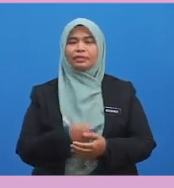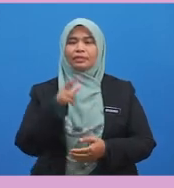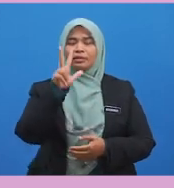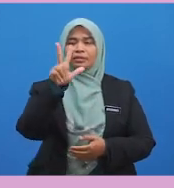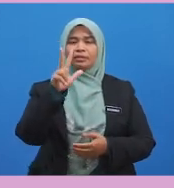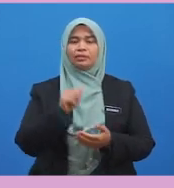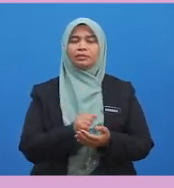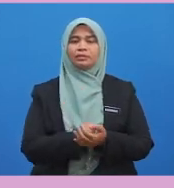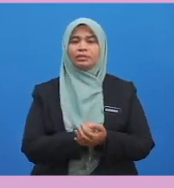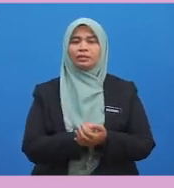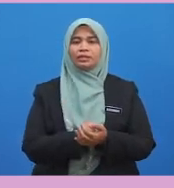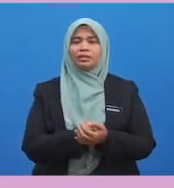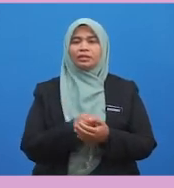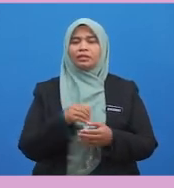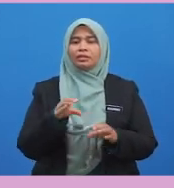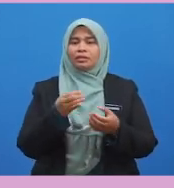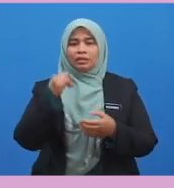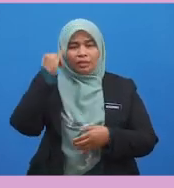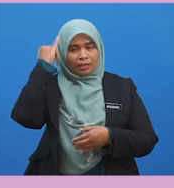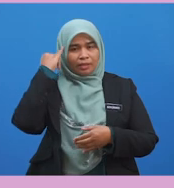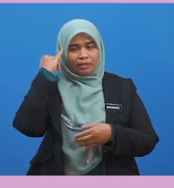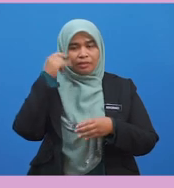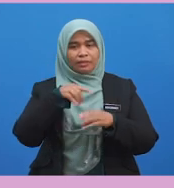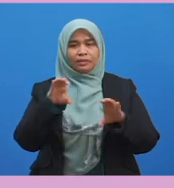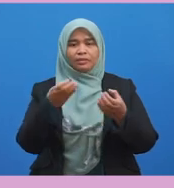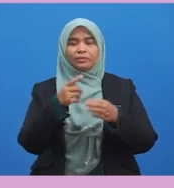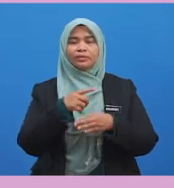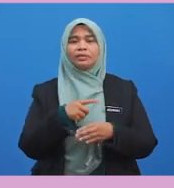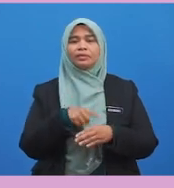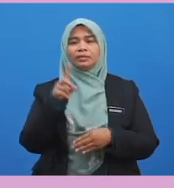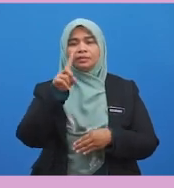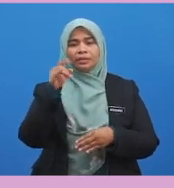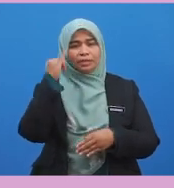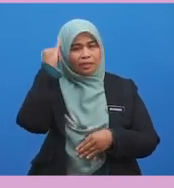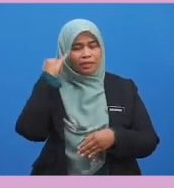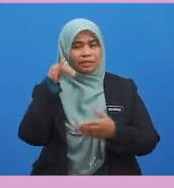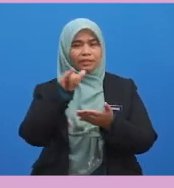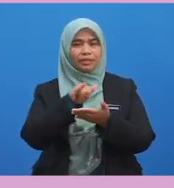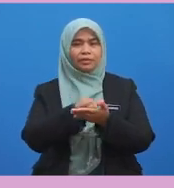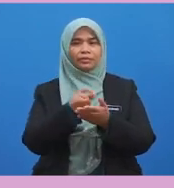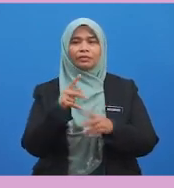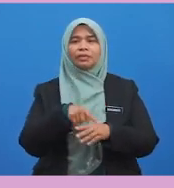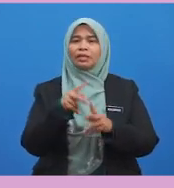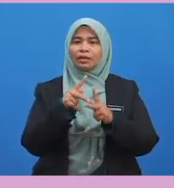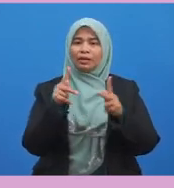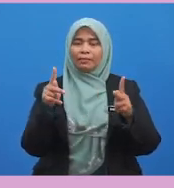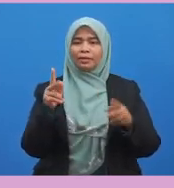Ketiga, penjanaan idea dibuat di mana idea tersebut